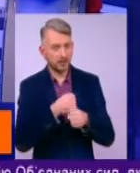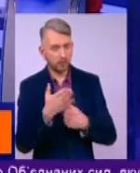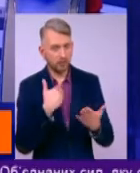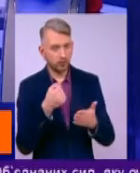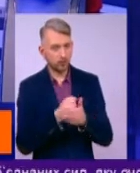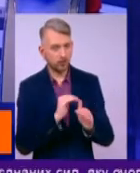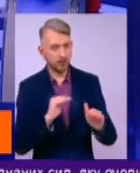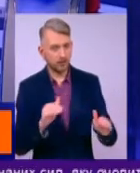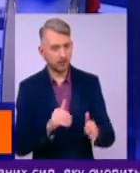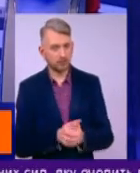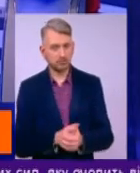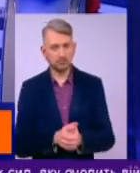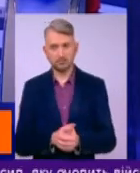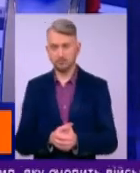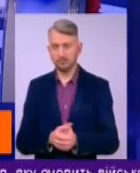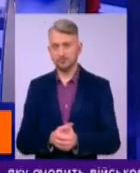дітей? До дітей, так. Ну,